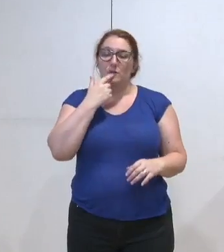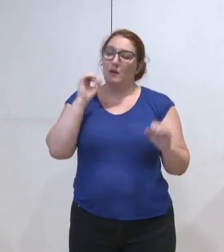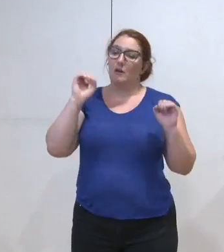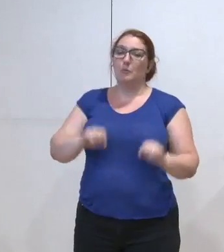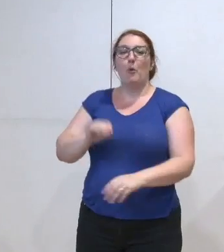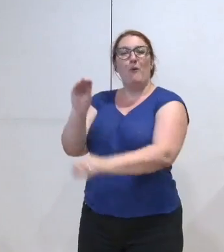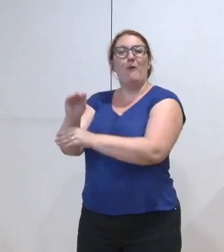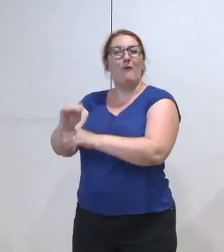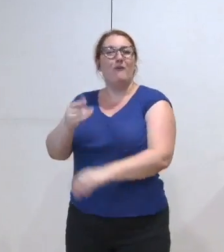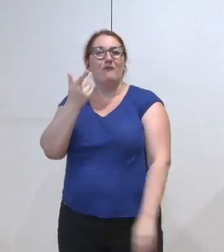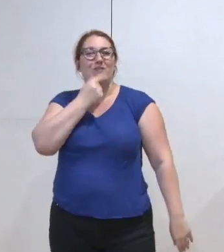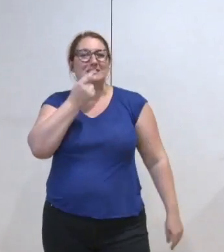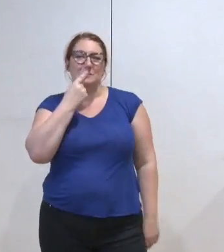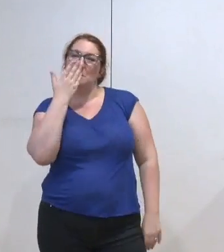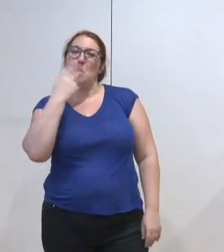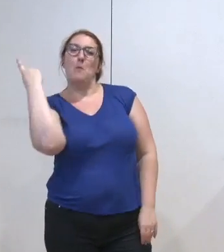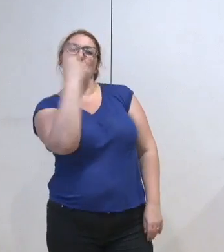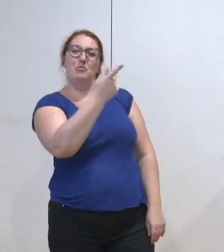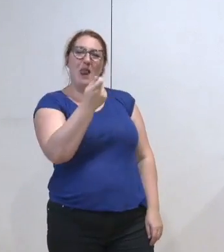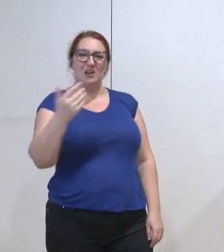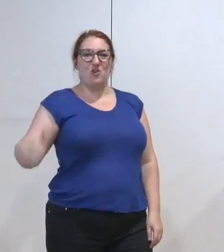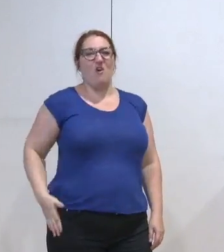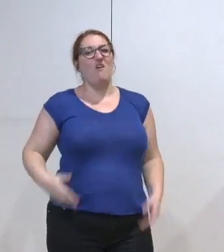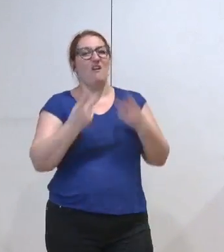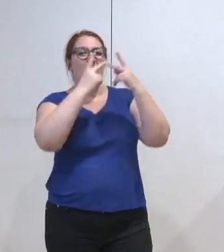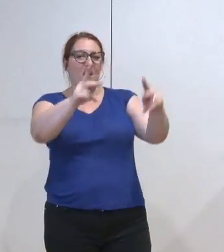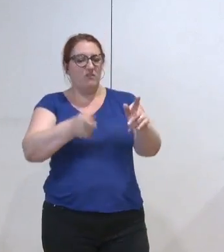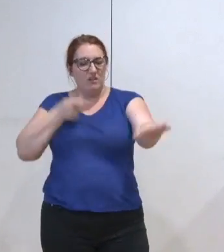toujours plus facile qu'avec le sien Monsieur le Maire